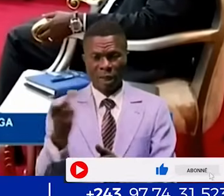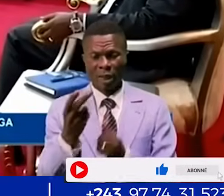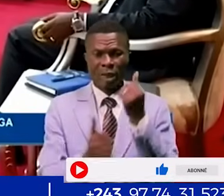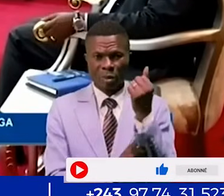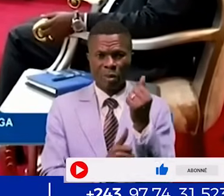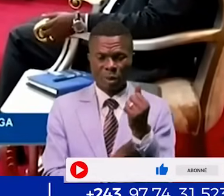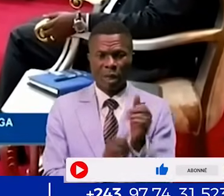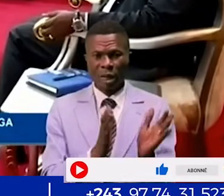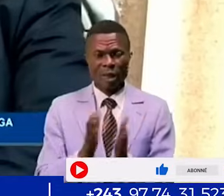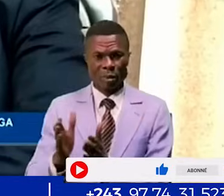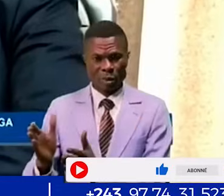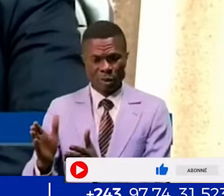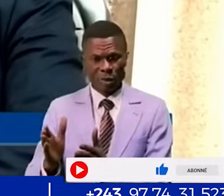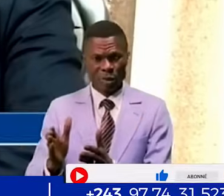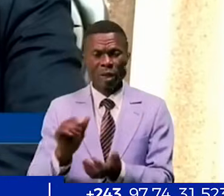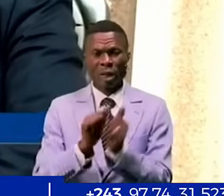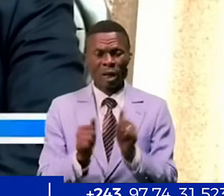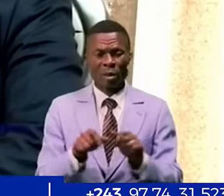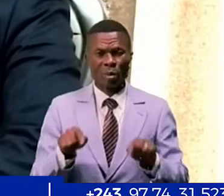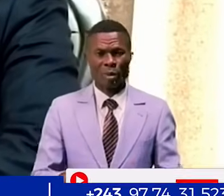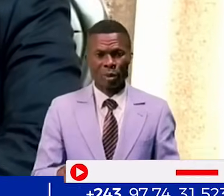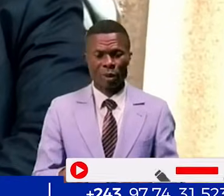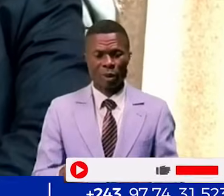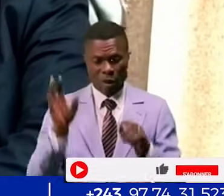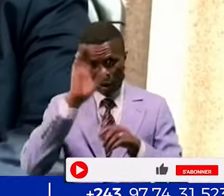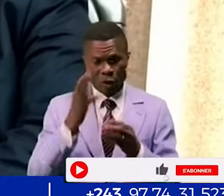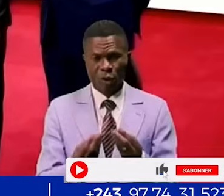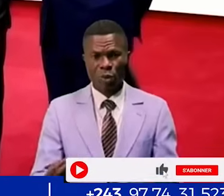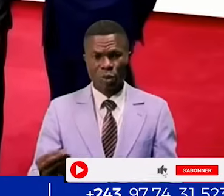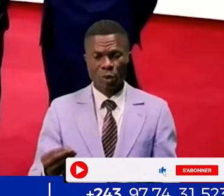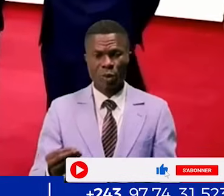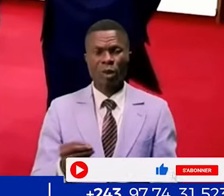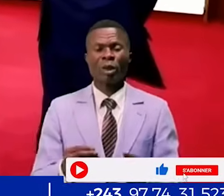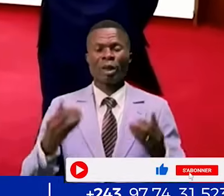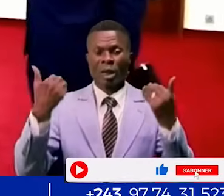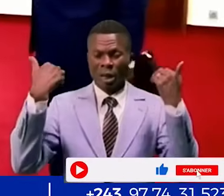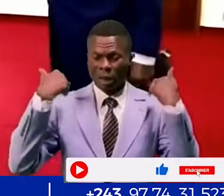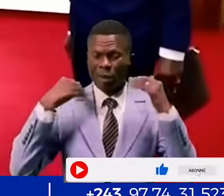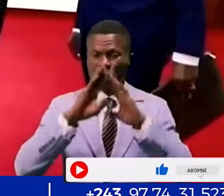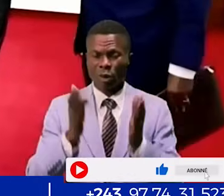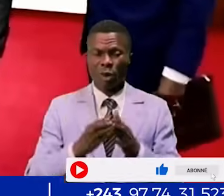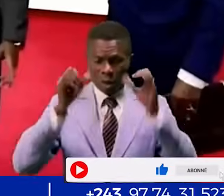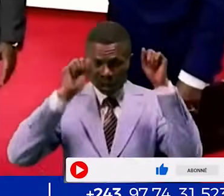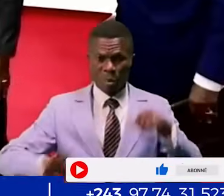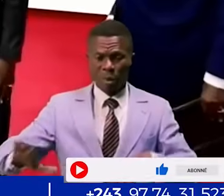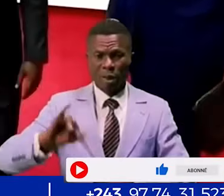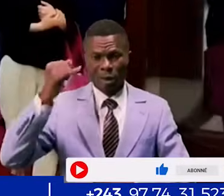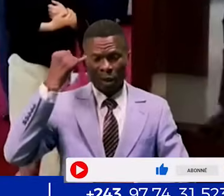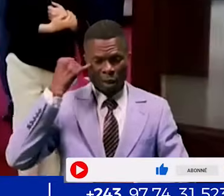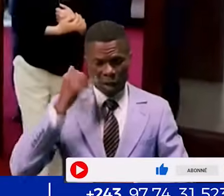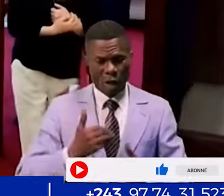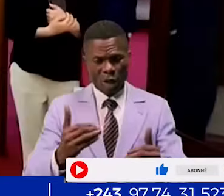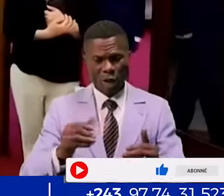personnalités d'établir également sur les défis actuels et les moyens par lesquels les grands géants d'Afrique et le Japon peuvent